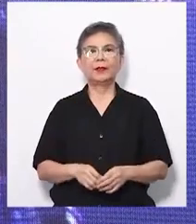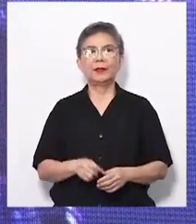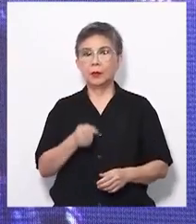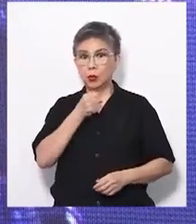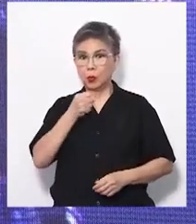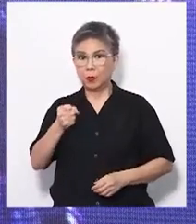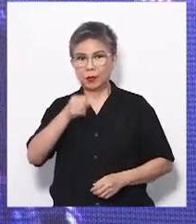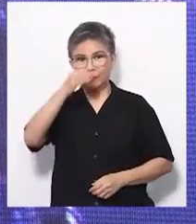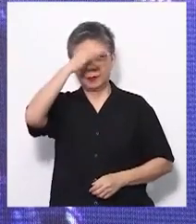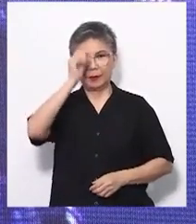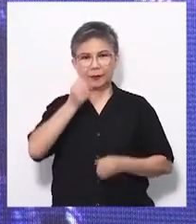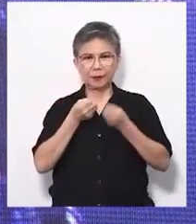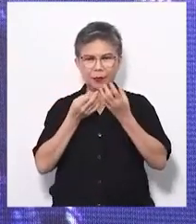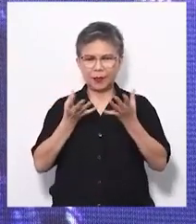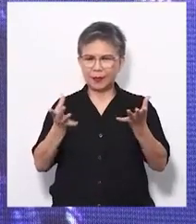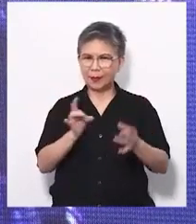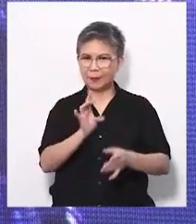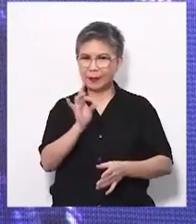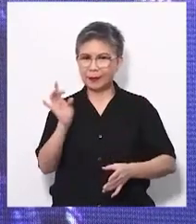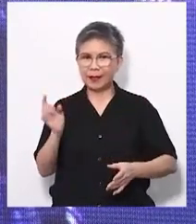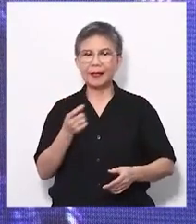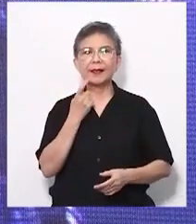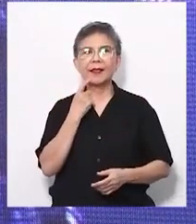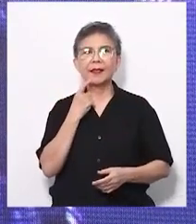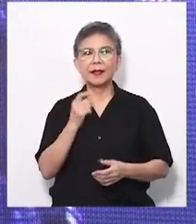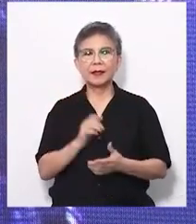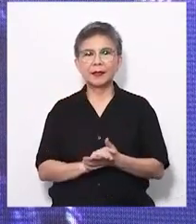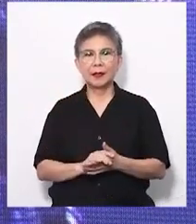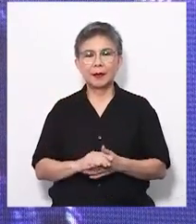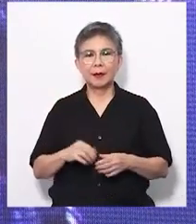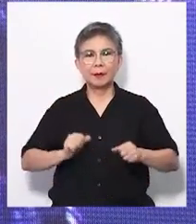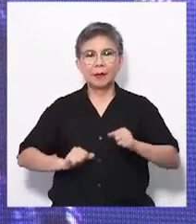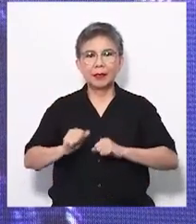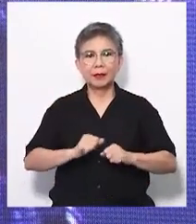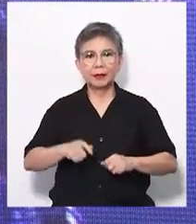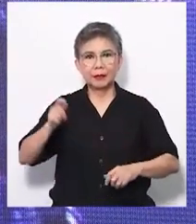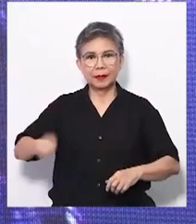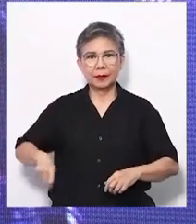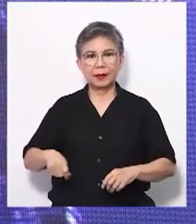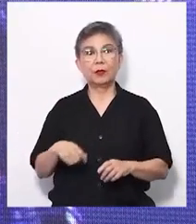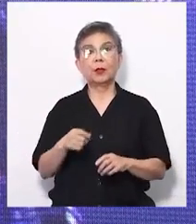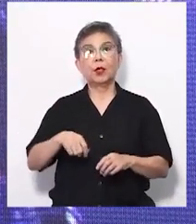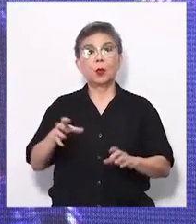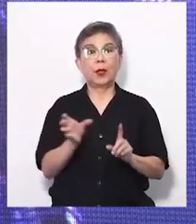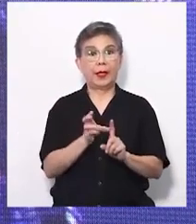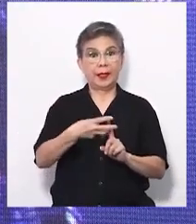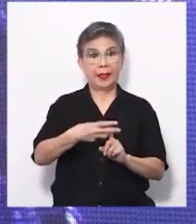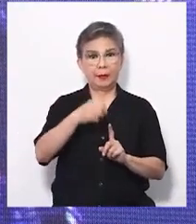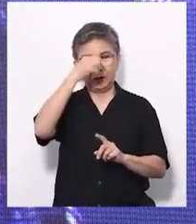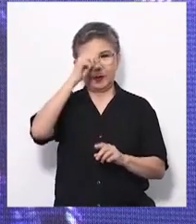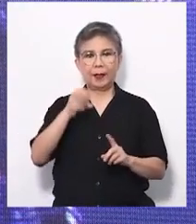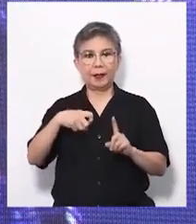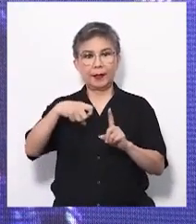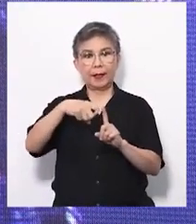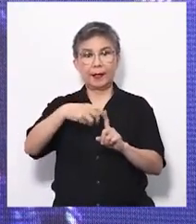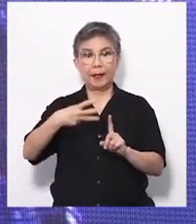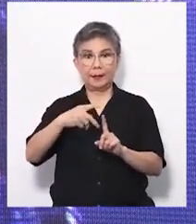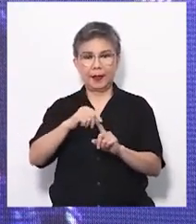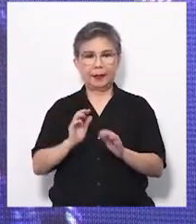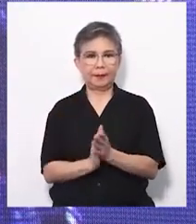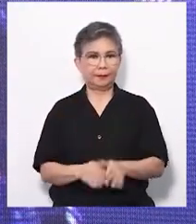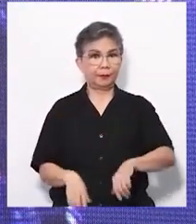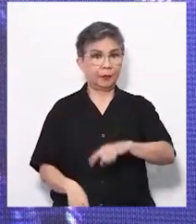di fumatori akan menyampaikan informasi terkait dengan pelaksanaan sidang komisi kode etik Polri